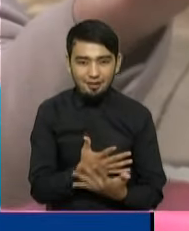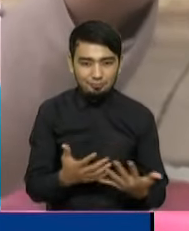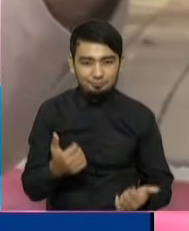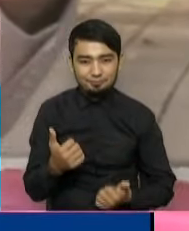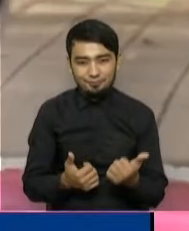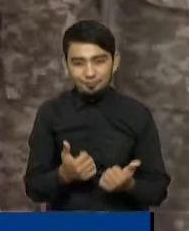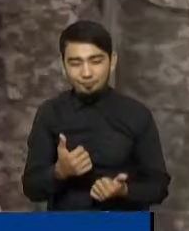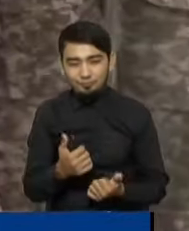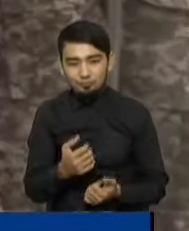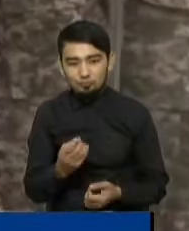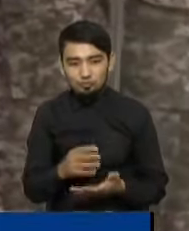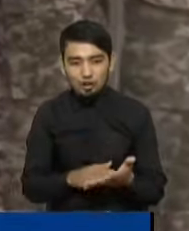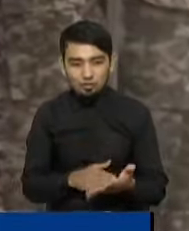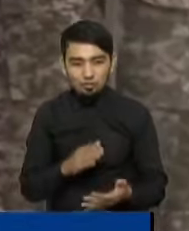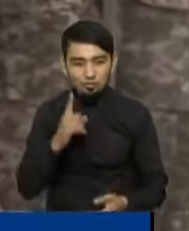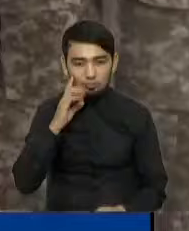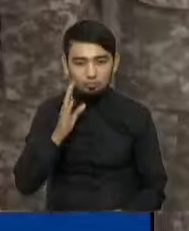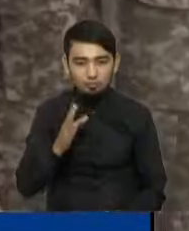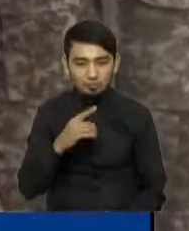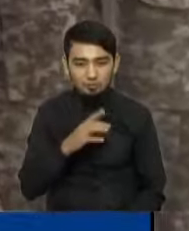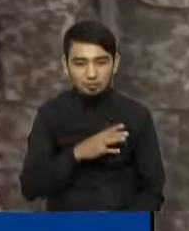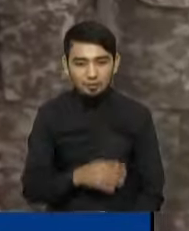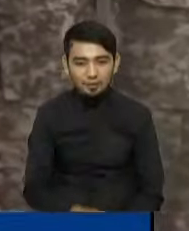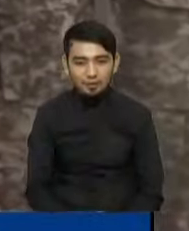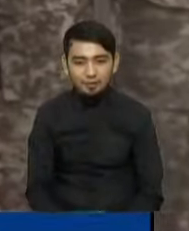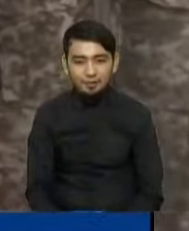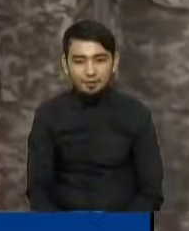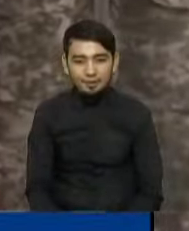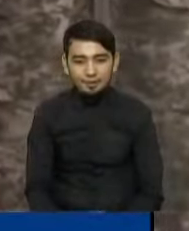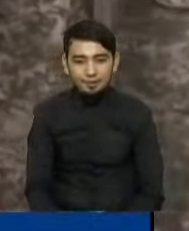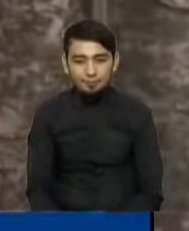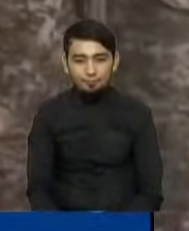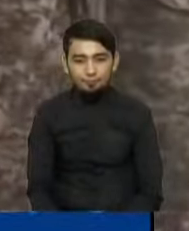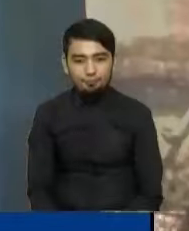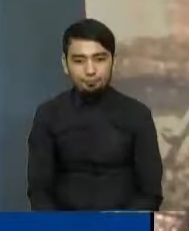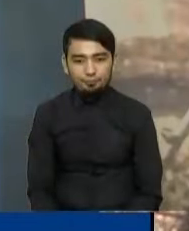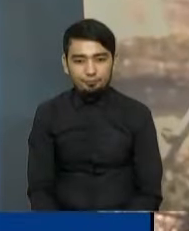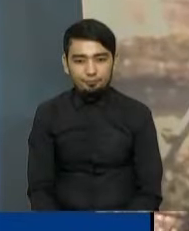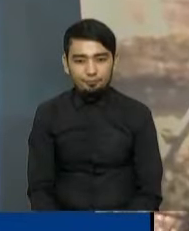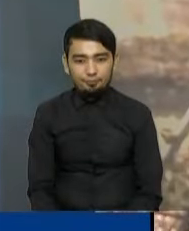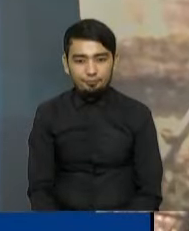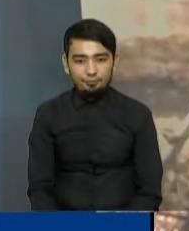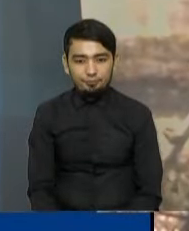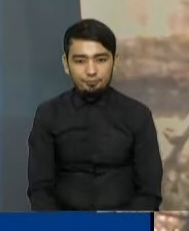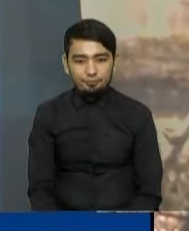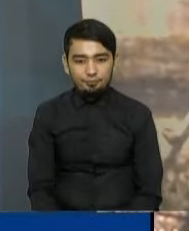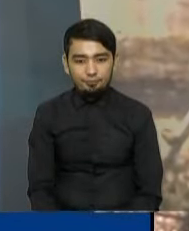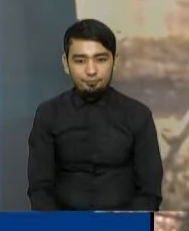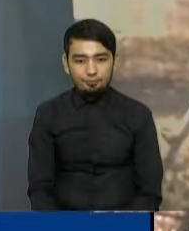шаралар алда да жалғасын табады дейді ұйымдастырушылар. Сымбат Ғалымбекұлы, Думан Сүлейменов, Информбюро, Батыс Қазақстан облысы.